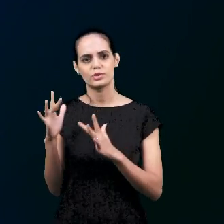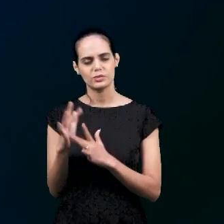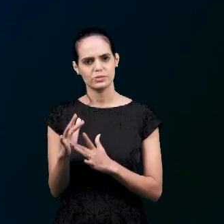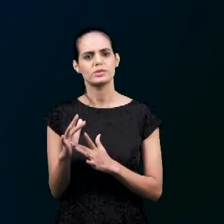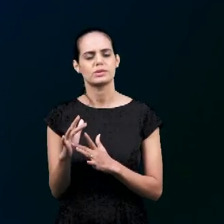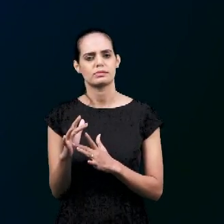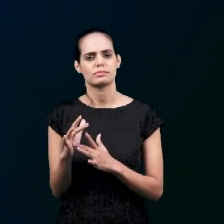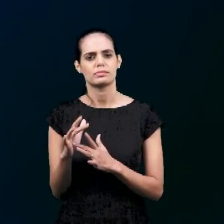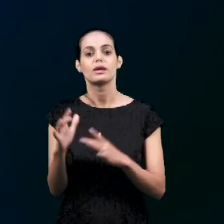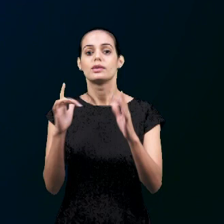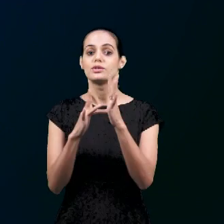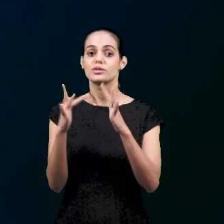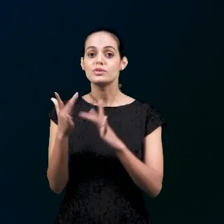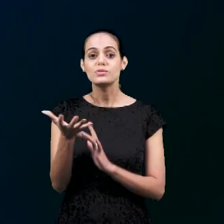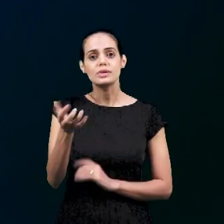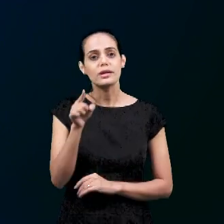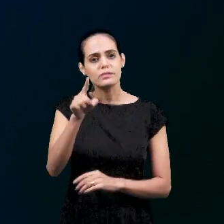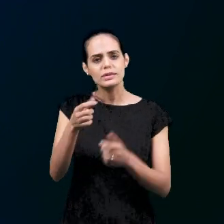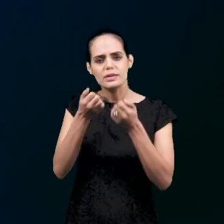bénédiction de Jésus.